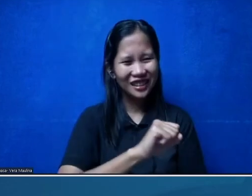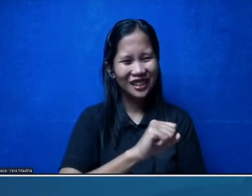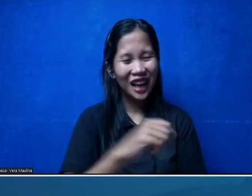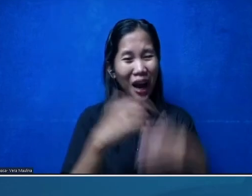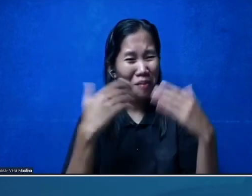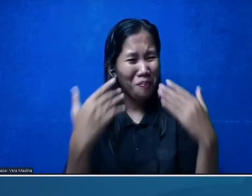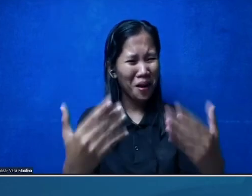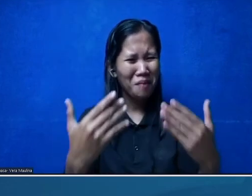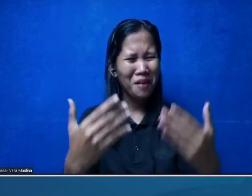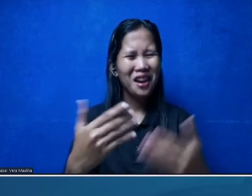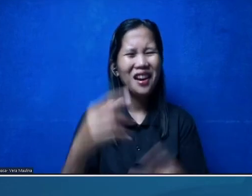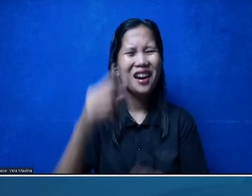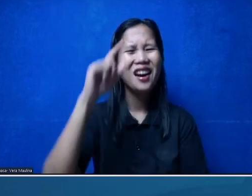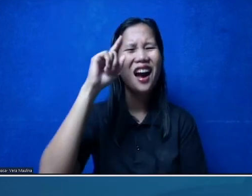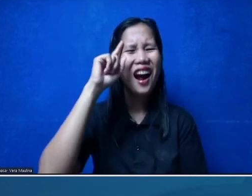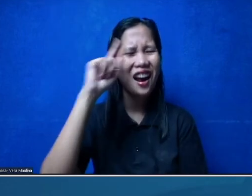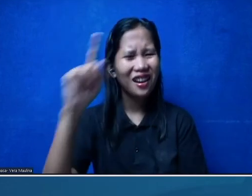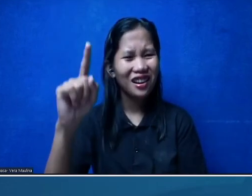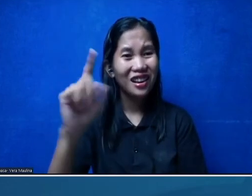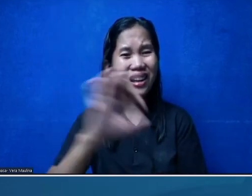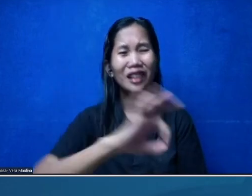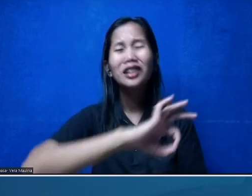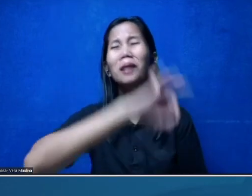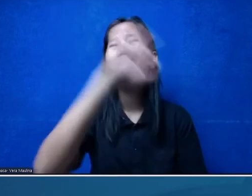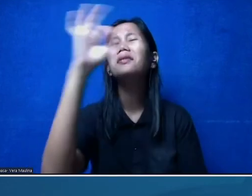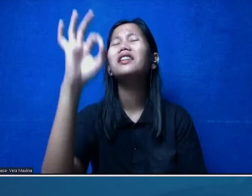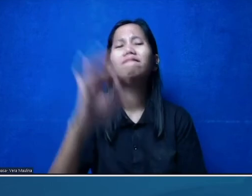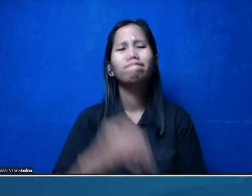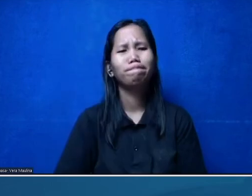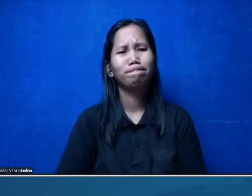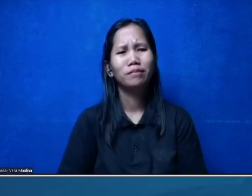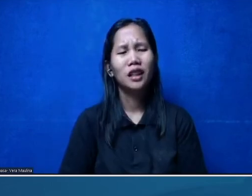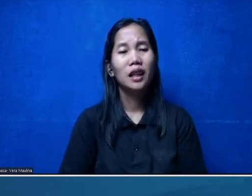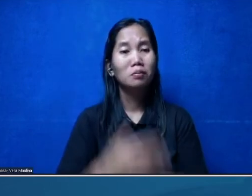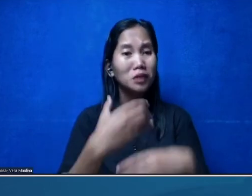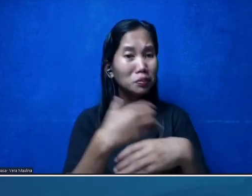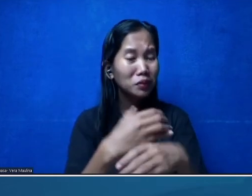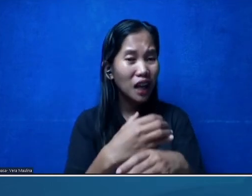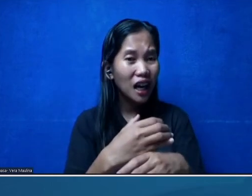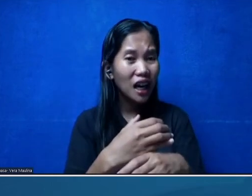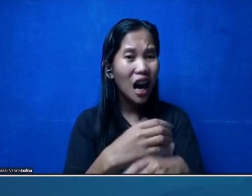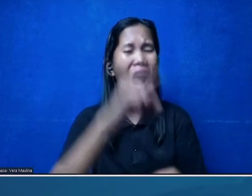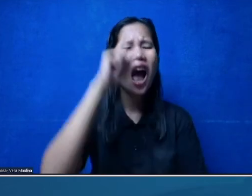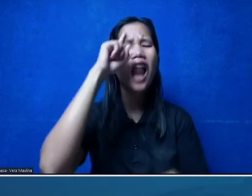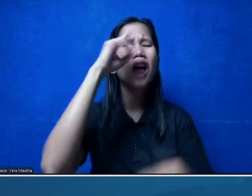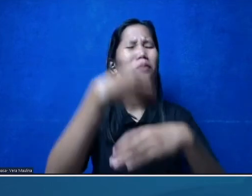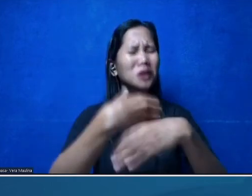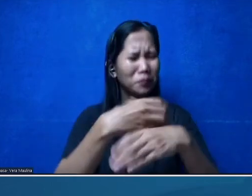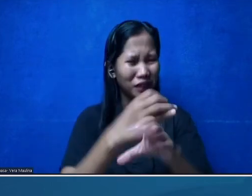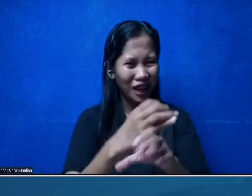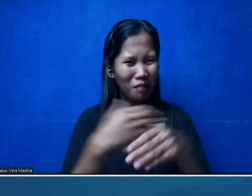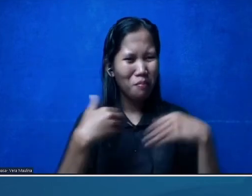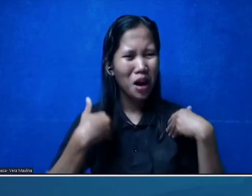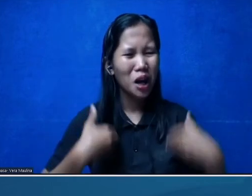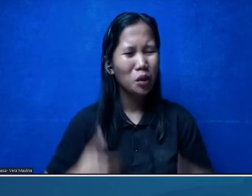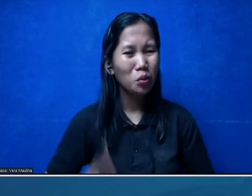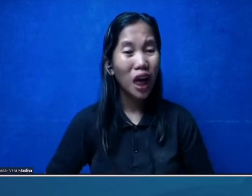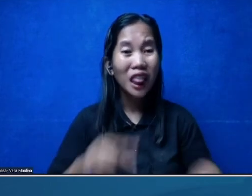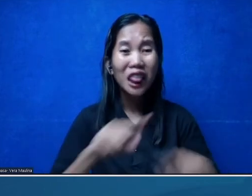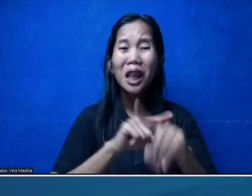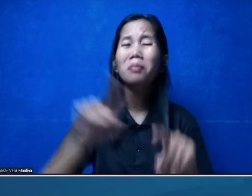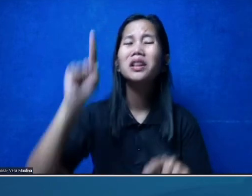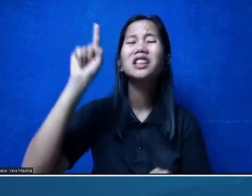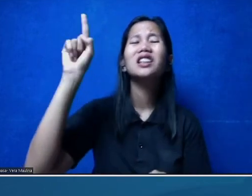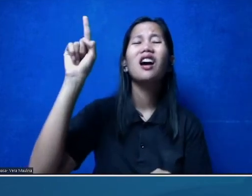memilih berubah menjadi tidak baik kemudian Apa pekerjaan setan kita sudah belajar dan kita tidak perlu takut